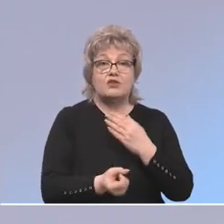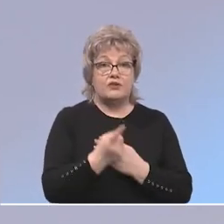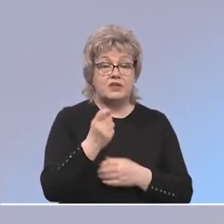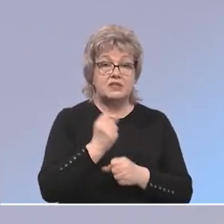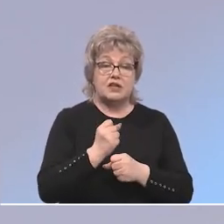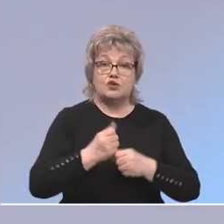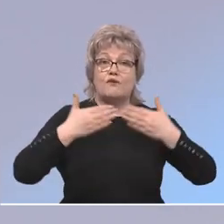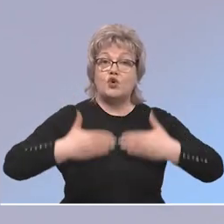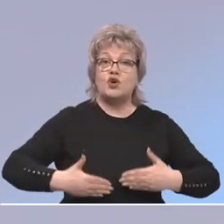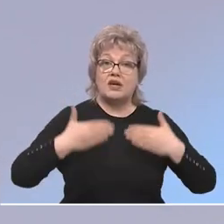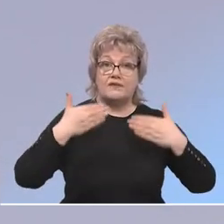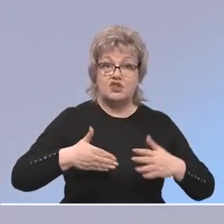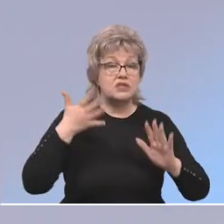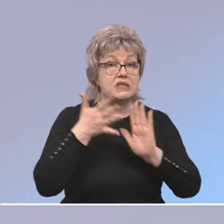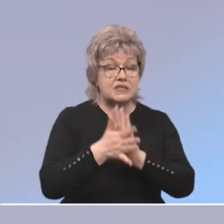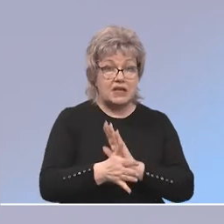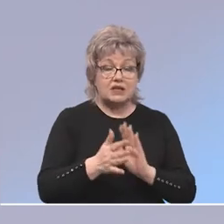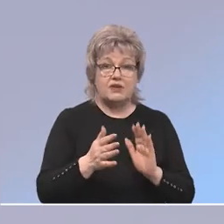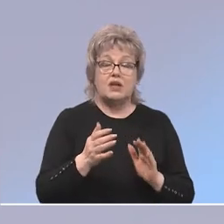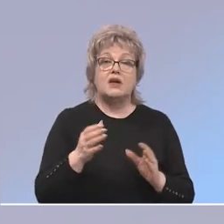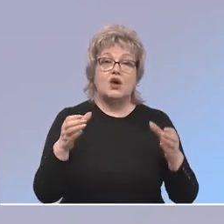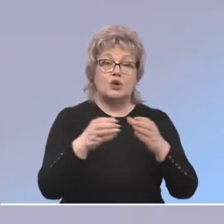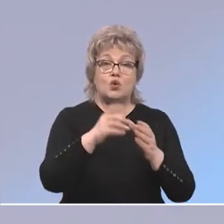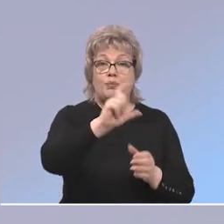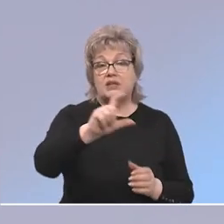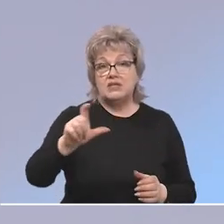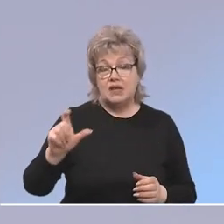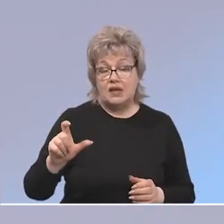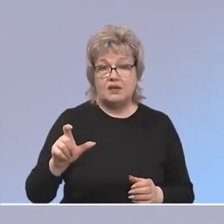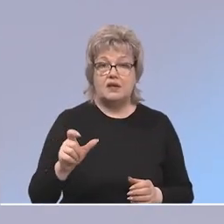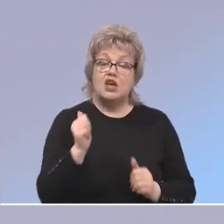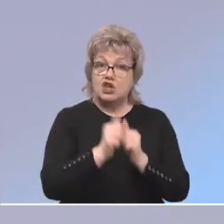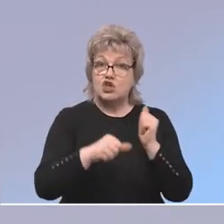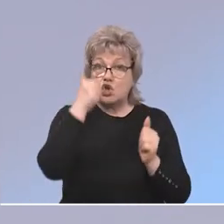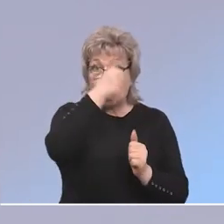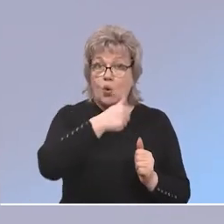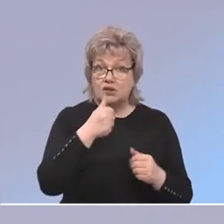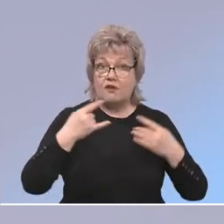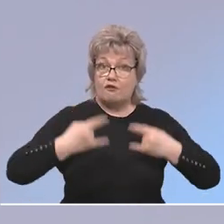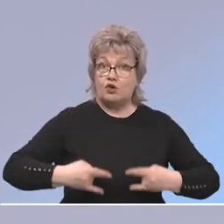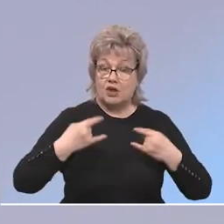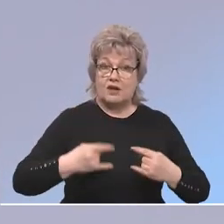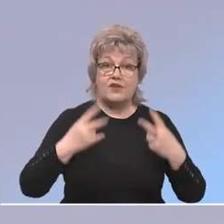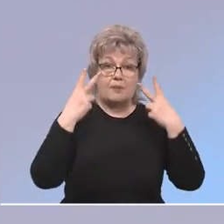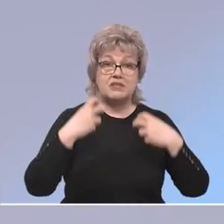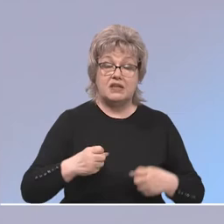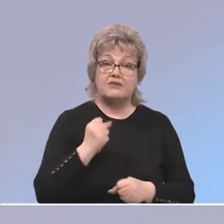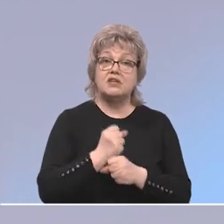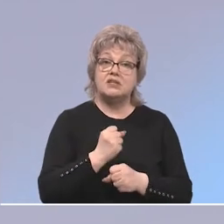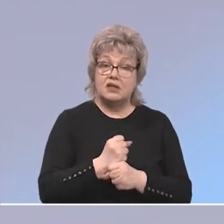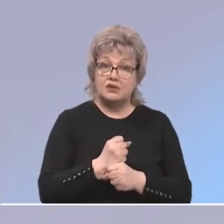проводят флюорографические исследования для декретированной группы населения. Ежегодно, флюорографические обследования